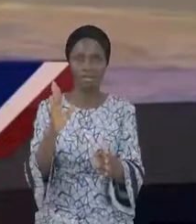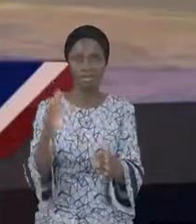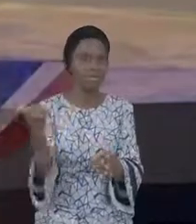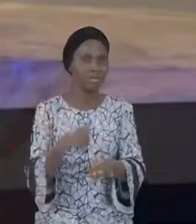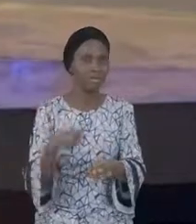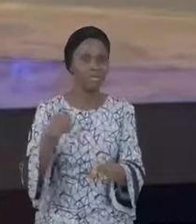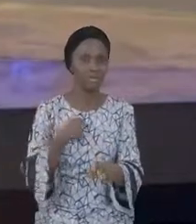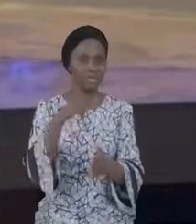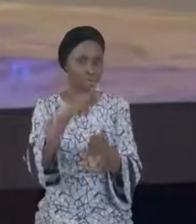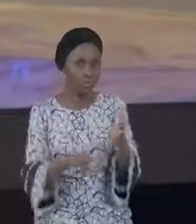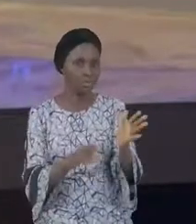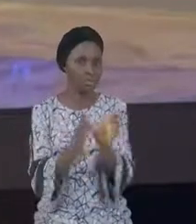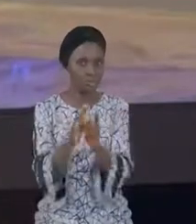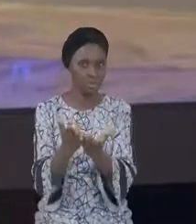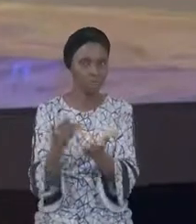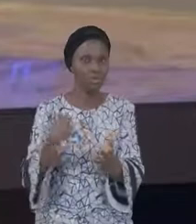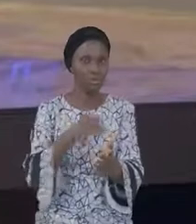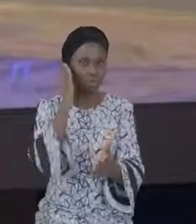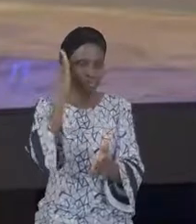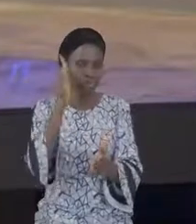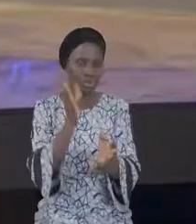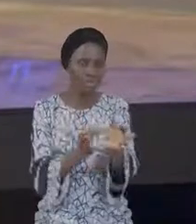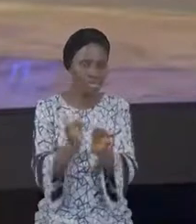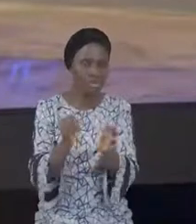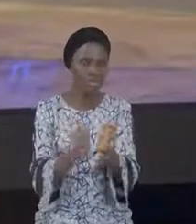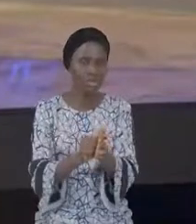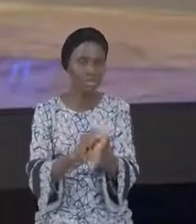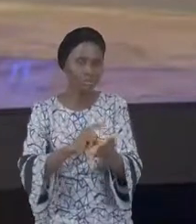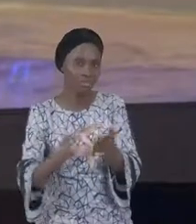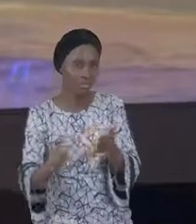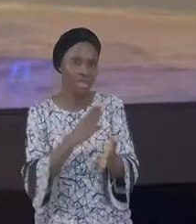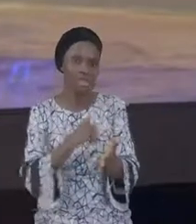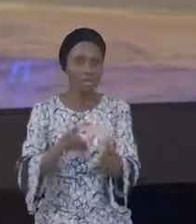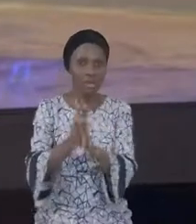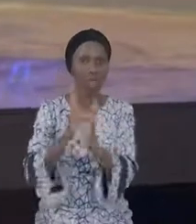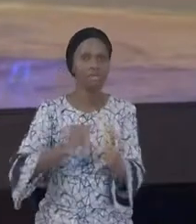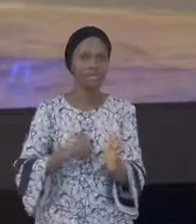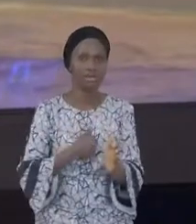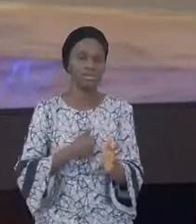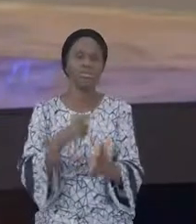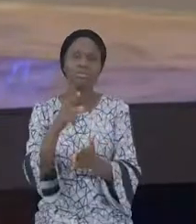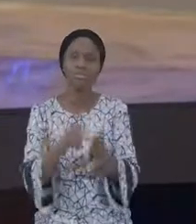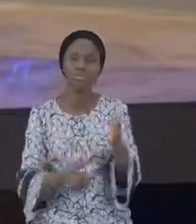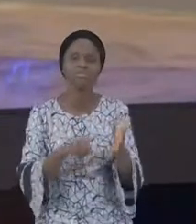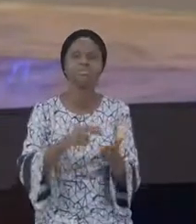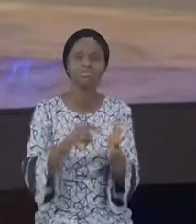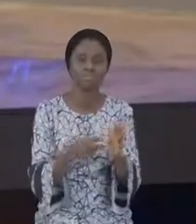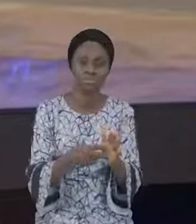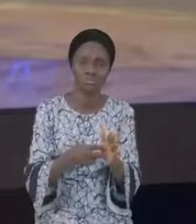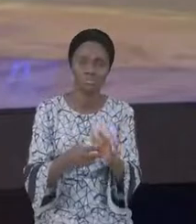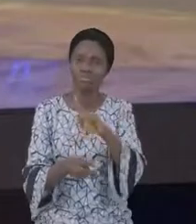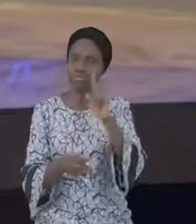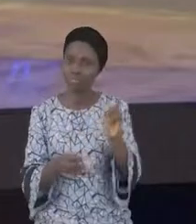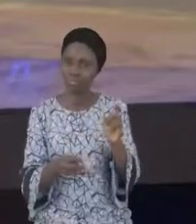devons interpréter ce que nous lisons et nous poser la question, qu'est-ce que cela veut dire? We